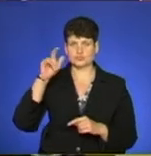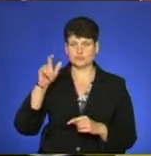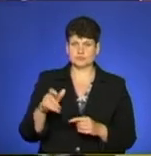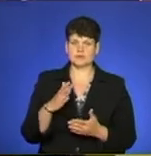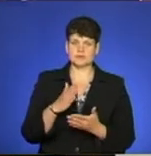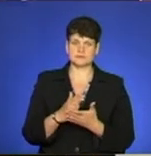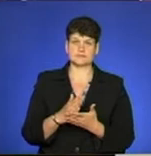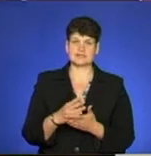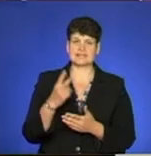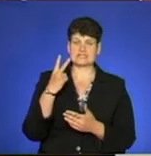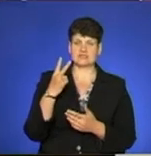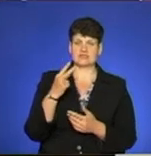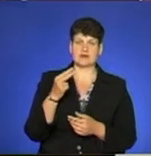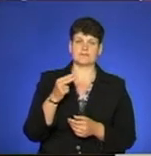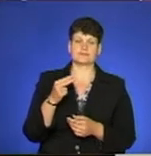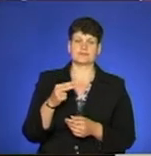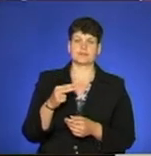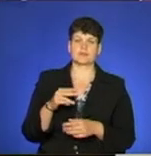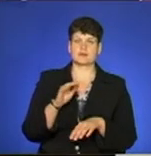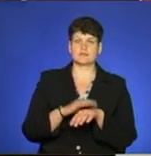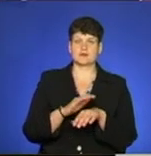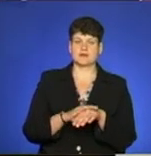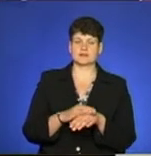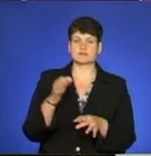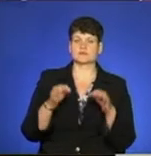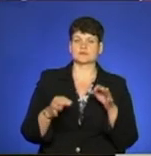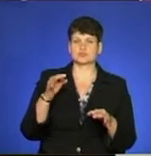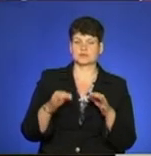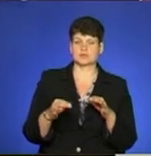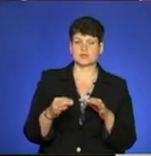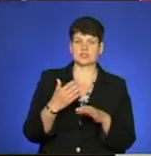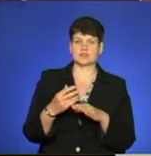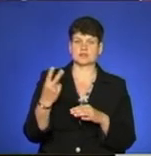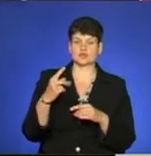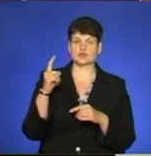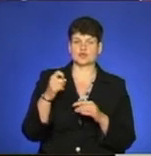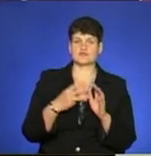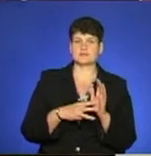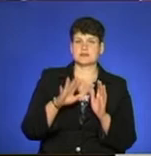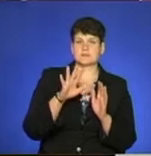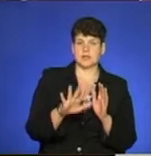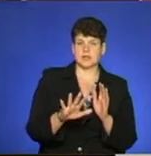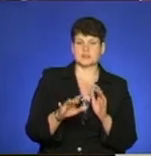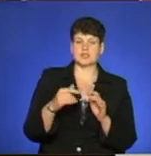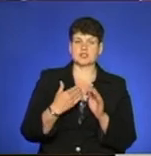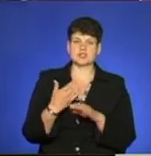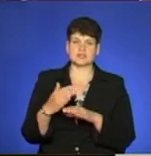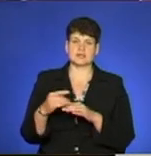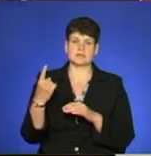перебуває два обвинувальні акти в Тернопільському міськрайонному суді за частиною 2 статті 185 та частиною 1